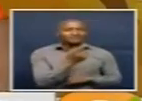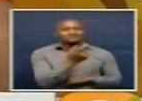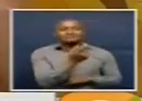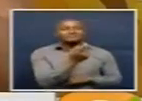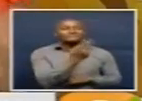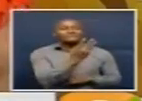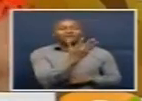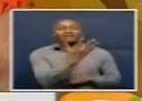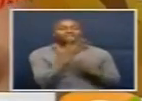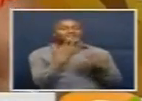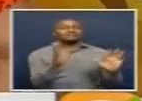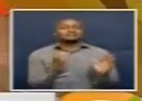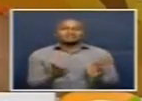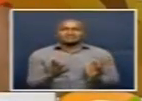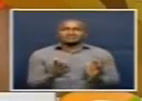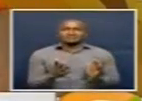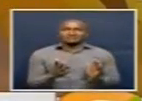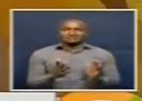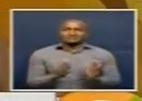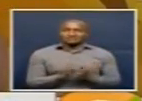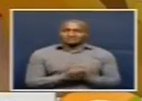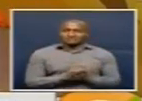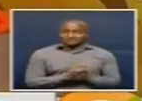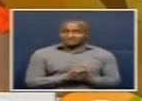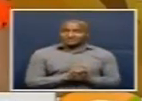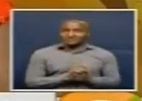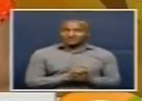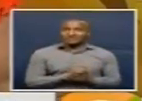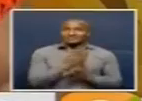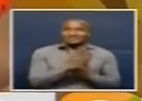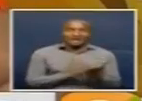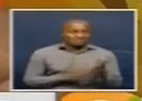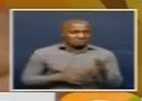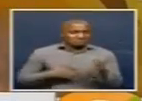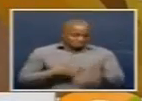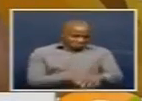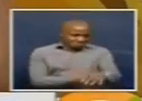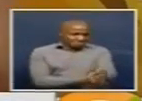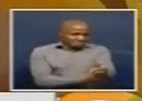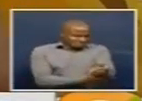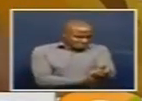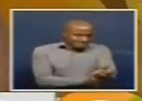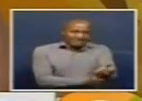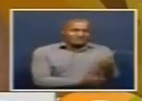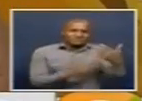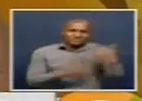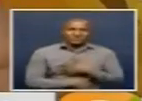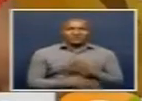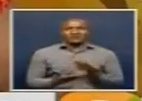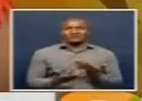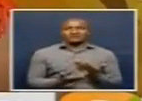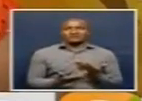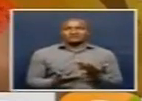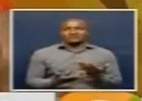hazitakutosha. Ukizavaa vitorokonya vyako utakuta kamiguu kamebana, utafikiri ni mguu wa stove, alafu sasa ukute tena mtu anakuwekelea